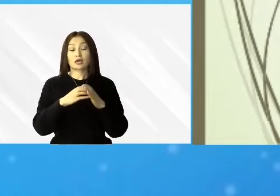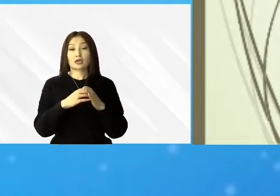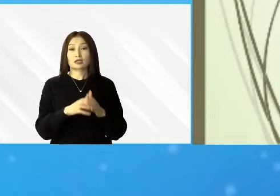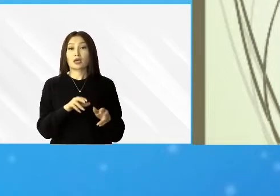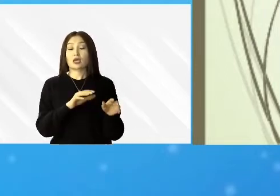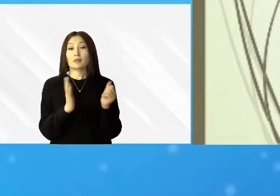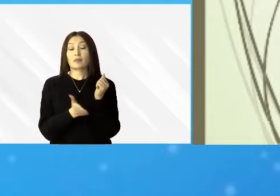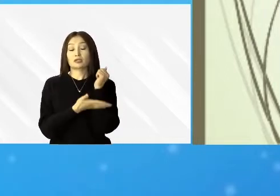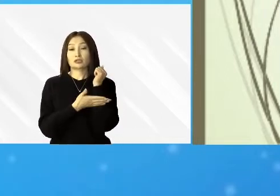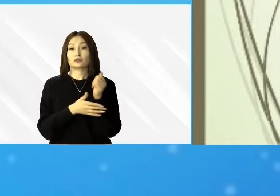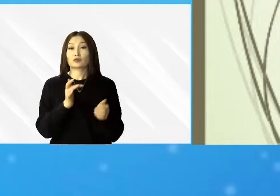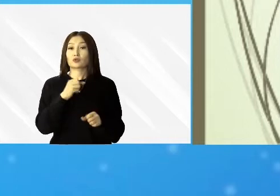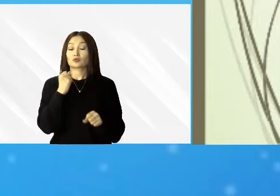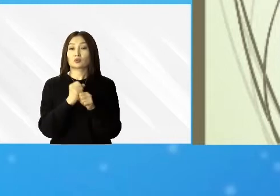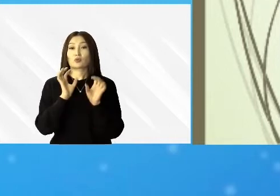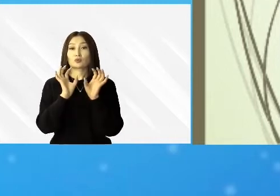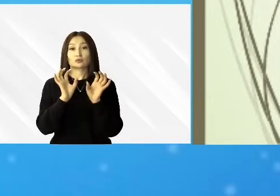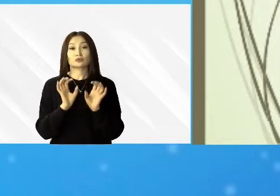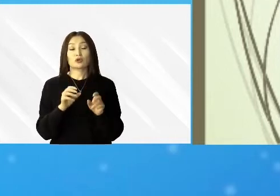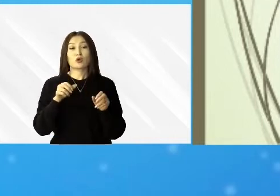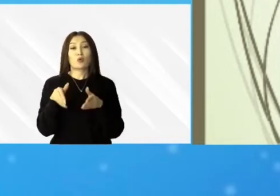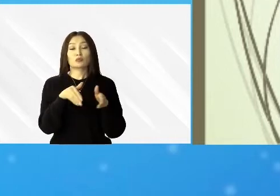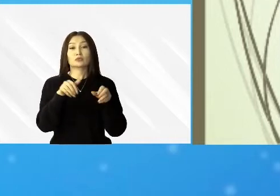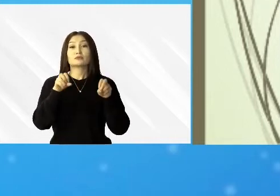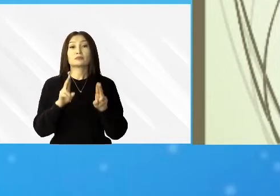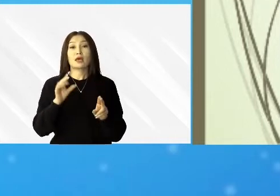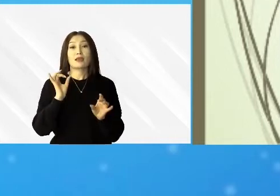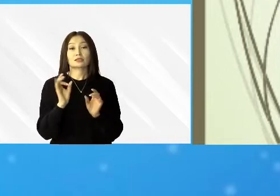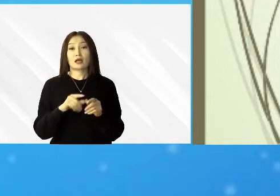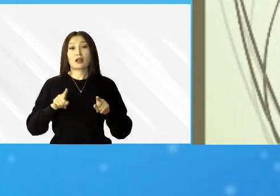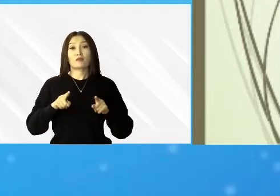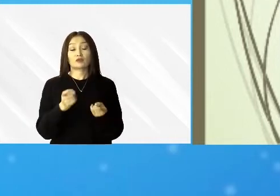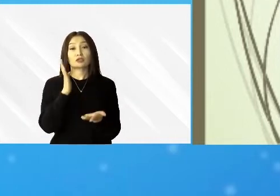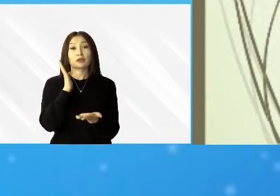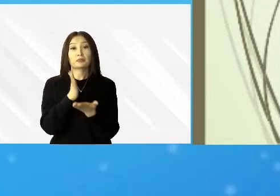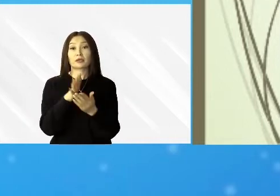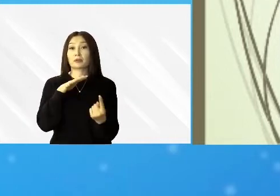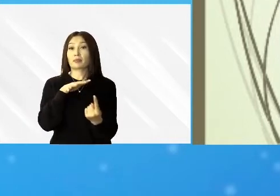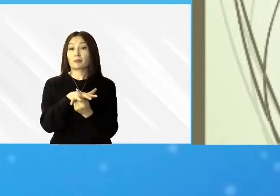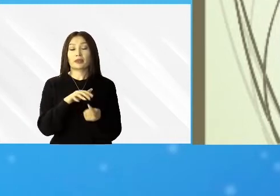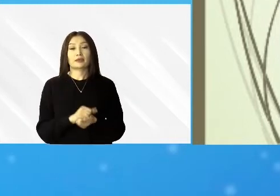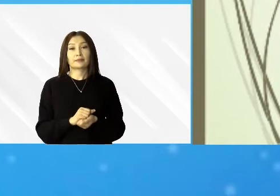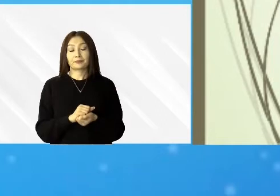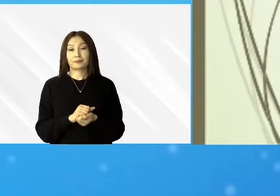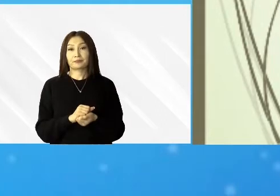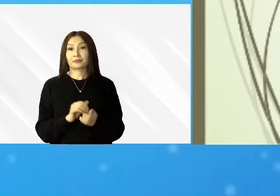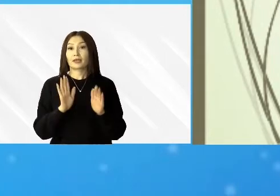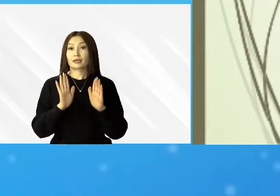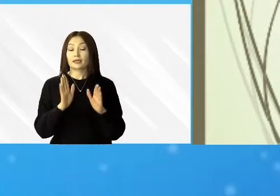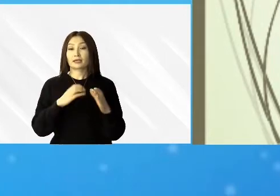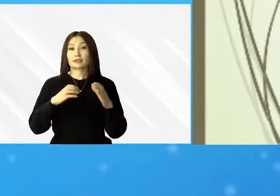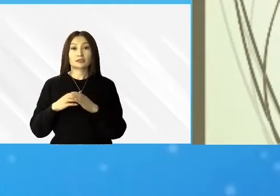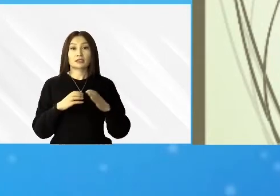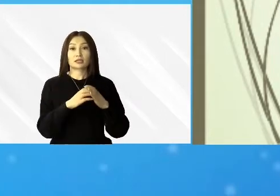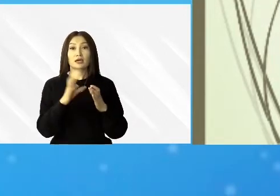иерархию его членов путем специальных сигналов, угроз или прямым нападением. В таких стадах